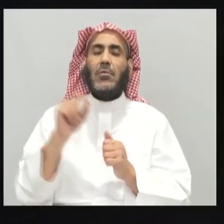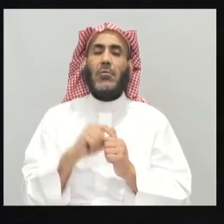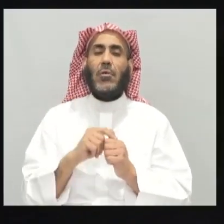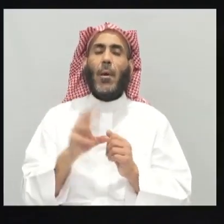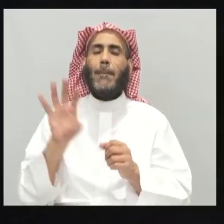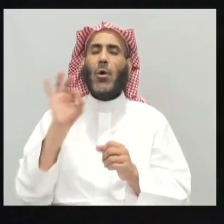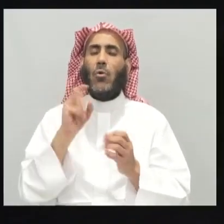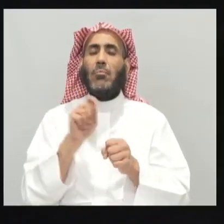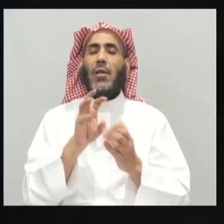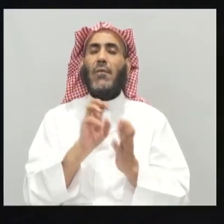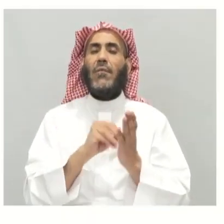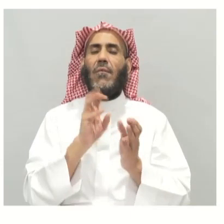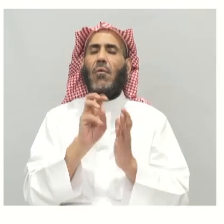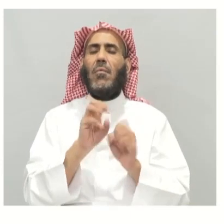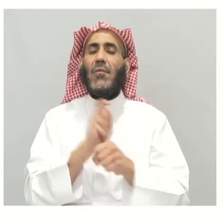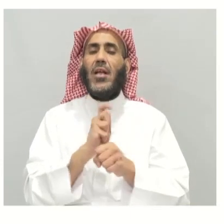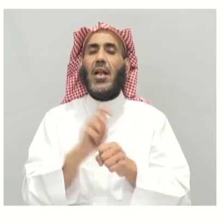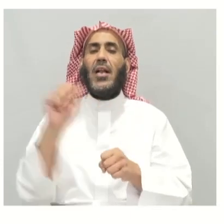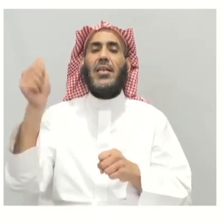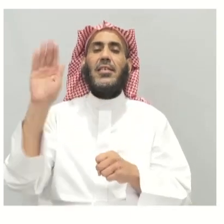إذا مأخوذ من الفعل استودع.